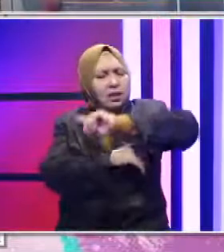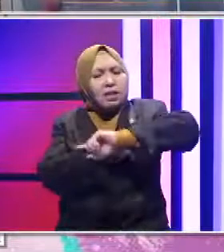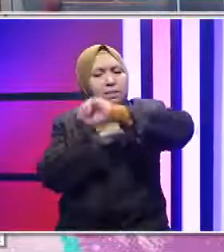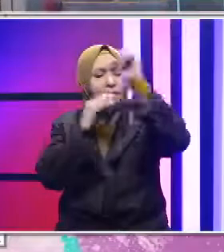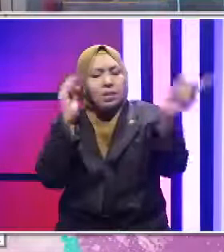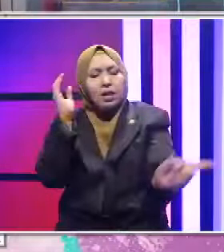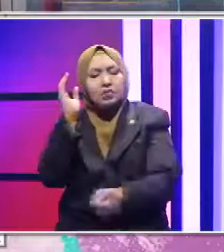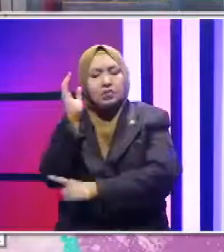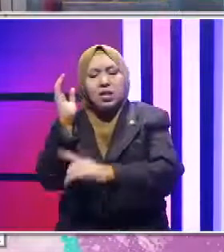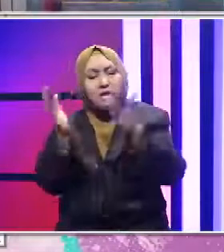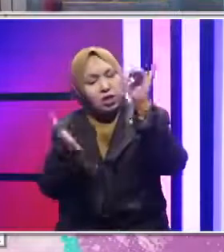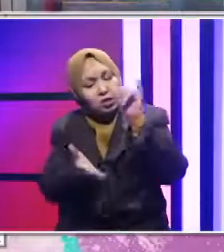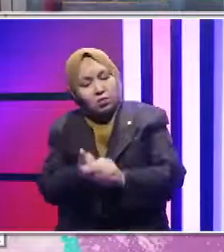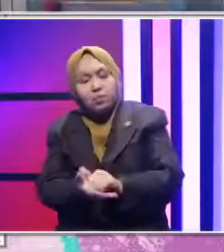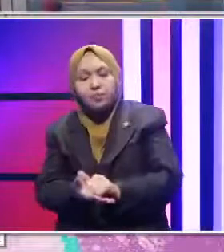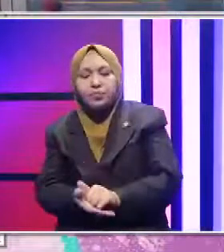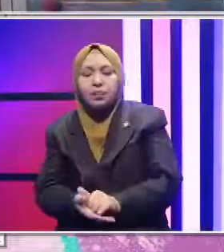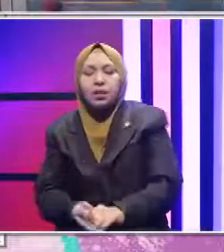yaumuddin